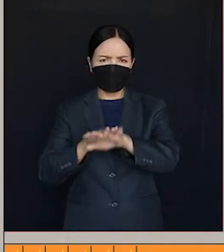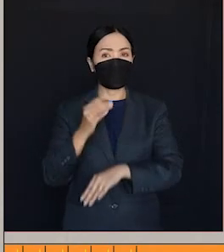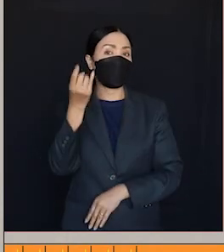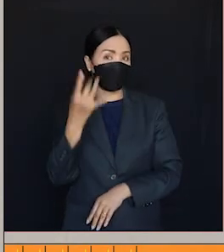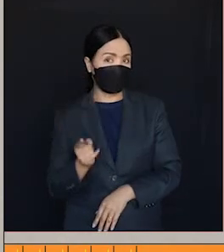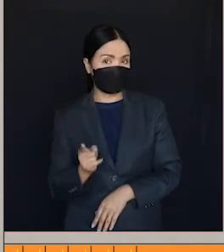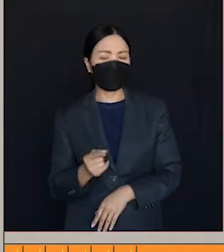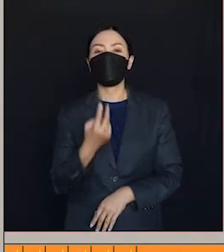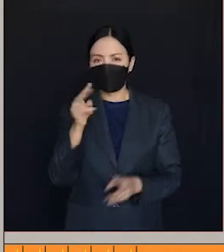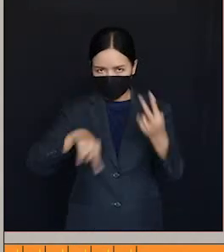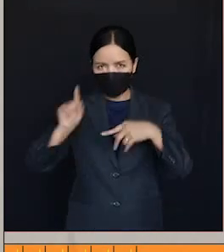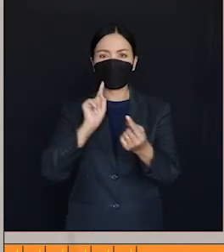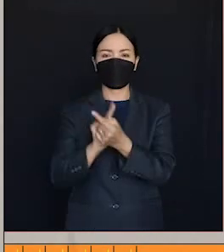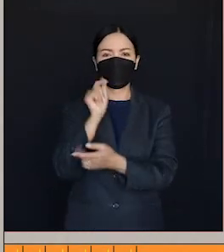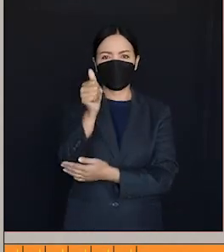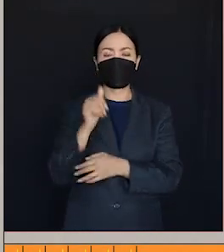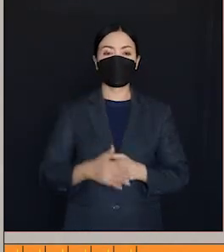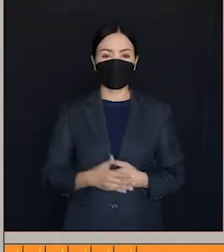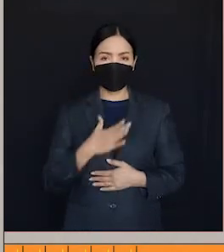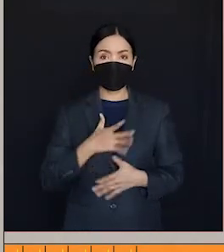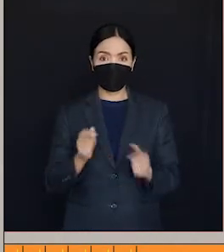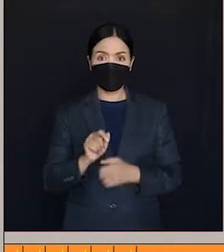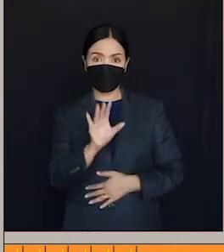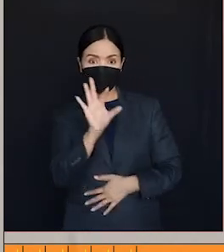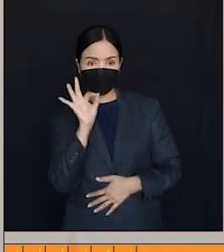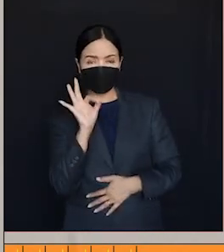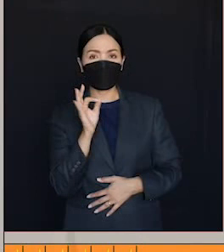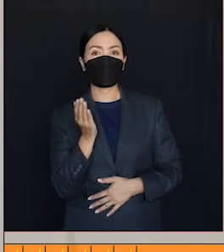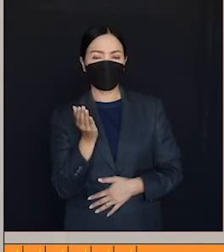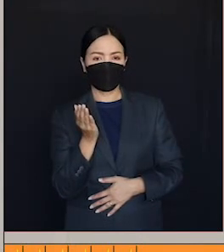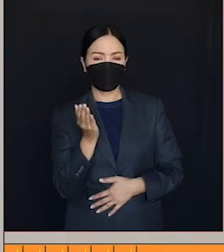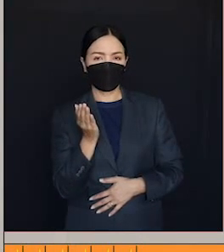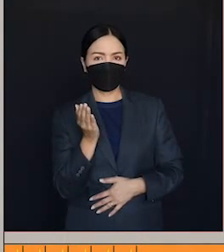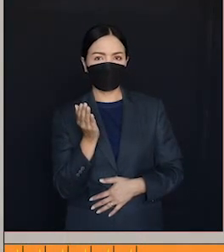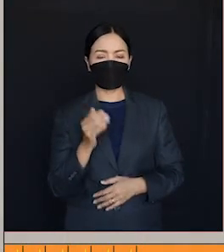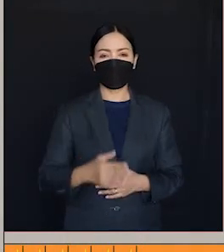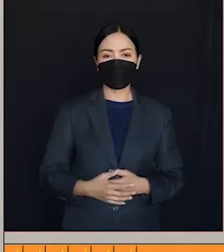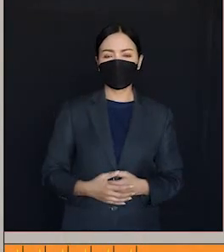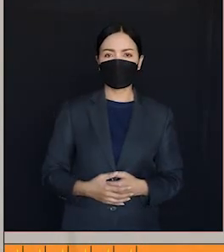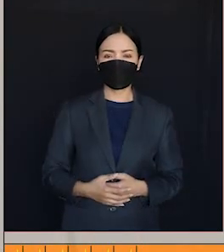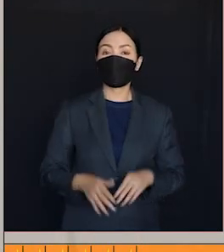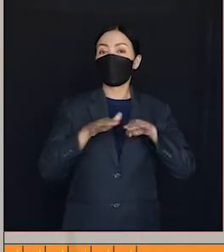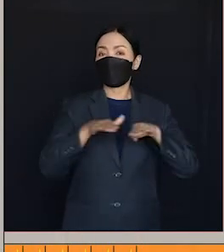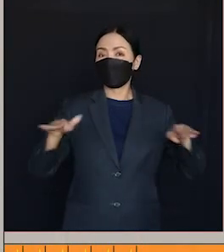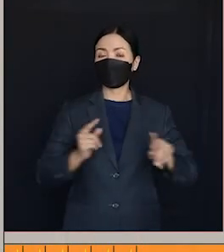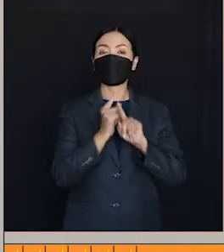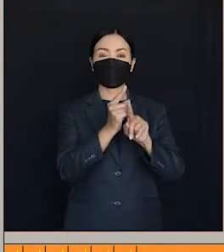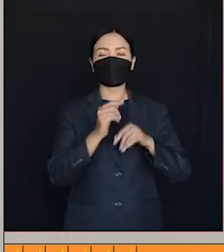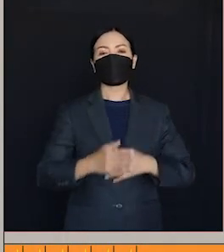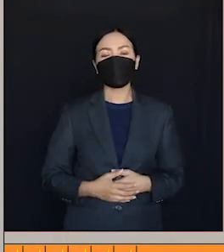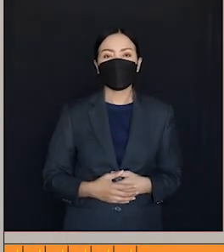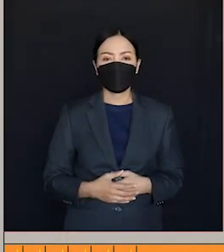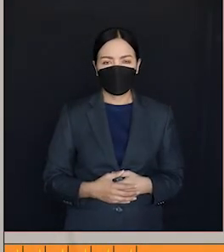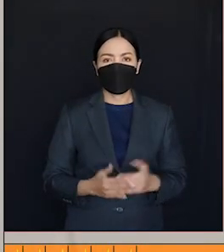างนะครับผมขออนุญาตเลือกเป็นการแสดงผลตามมาตรฐานก็แล้วกันนะครับแล้